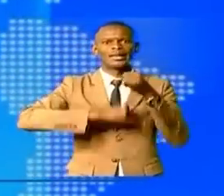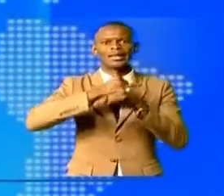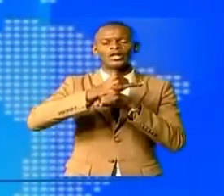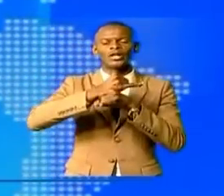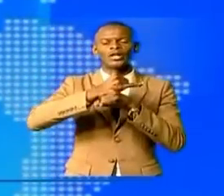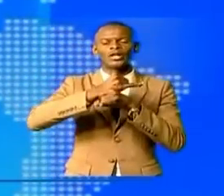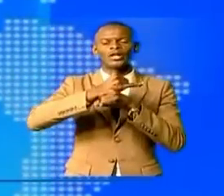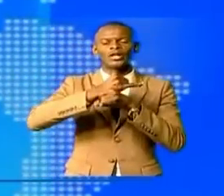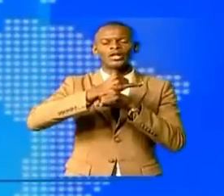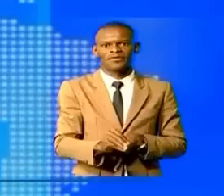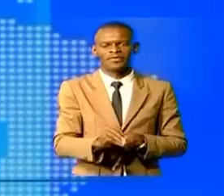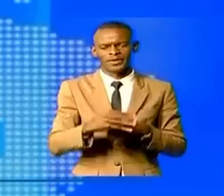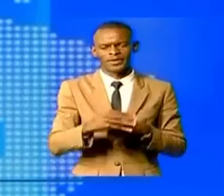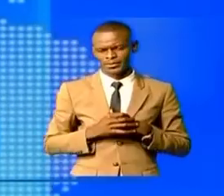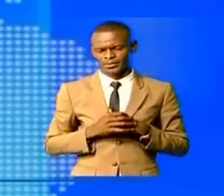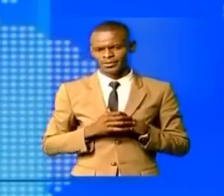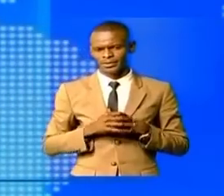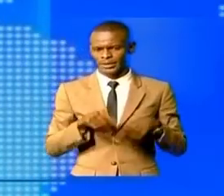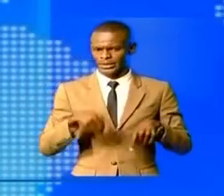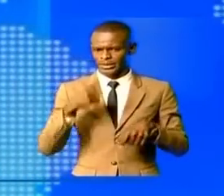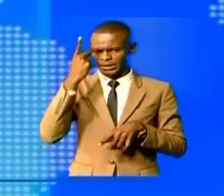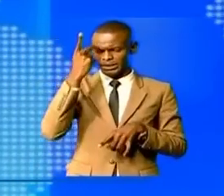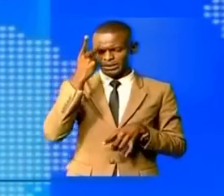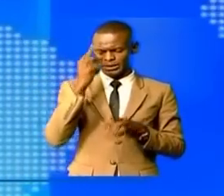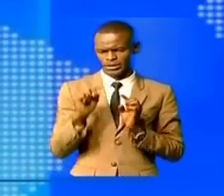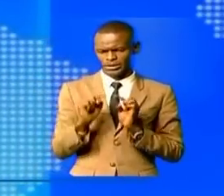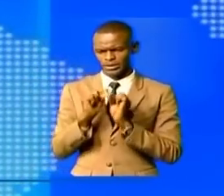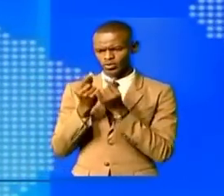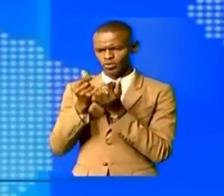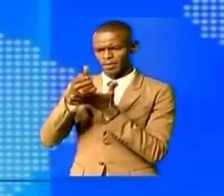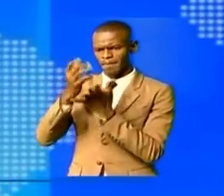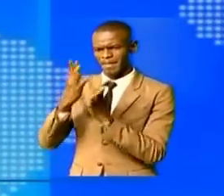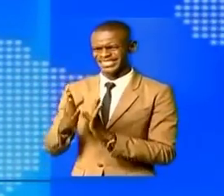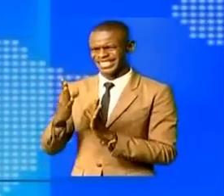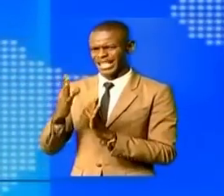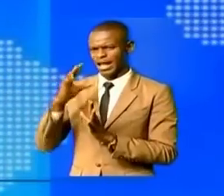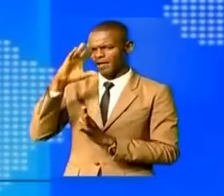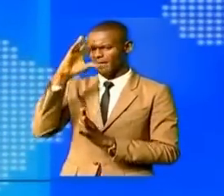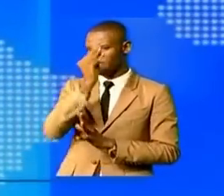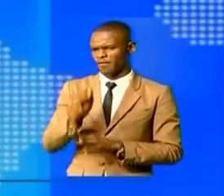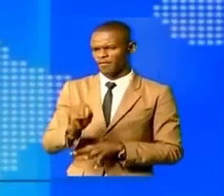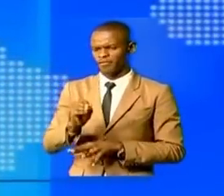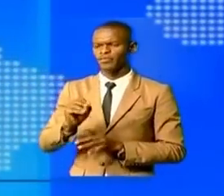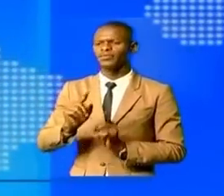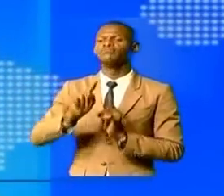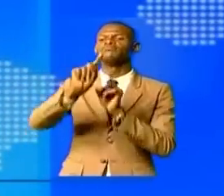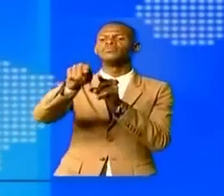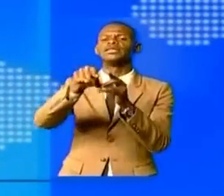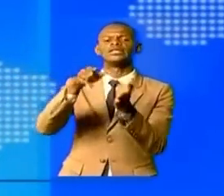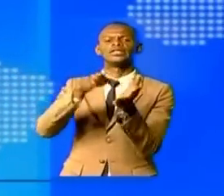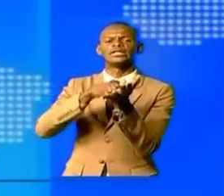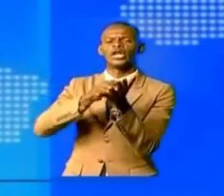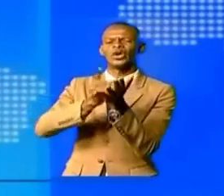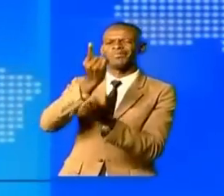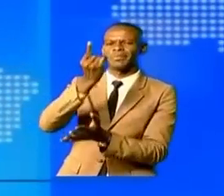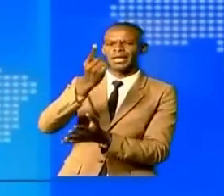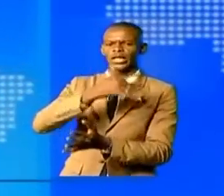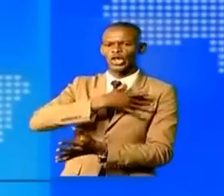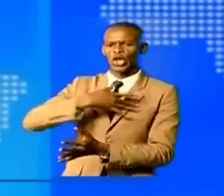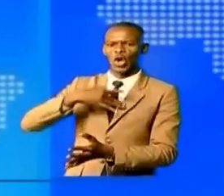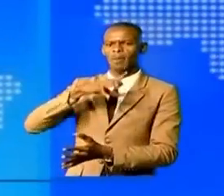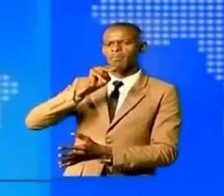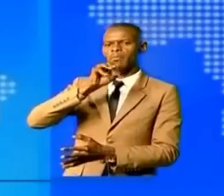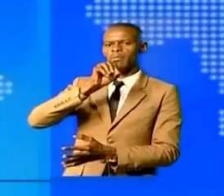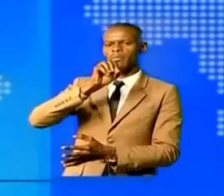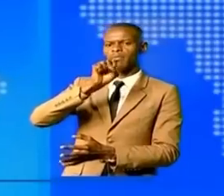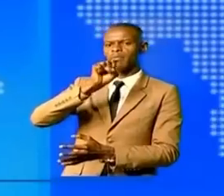d'ambassadeurs africains a commémoré cette journée dans une école appelée Mosolo, c'est dans la commune de Lancélé. Ensemble, ils